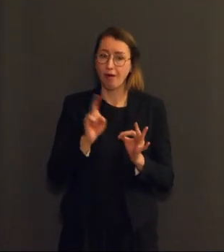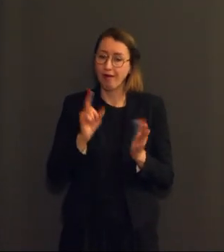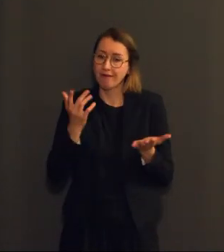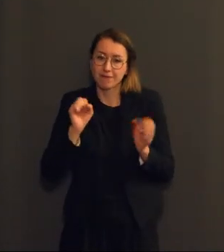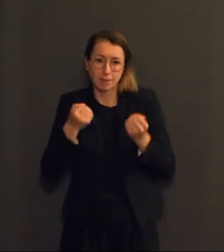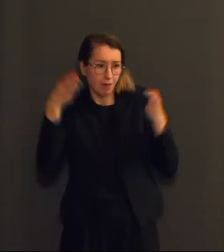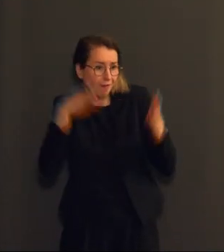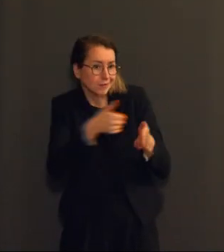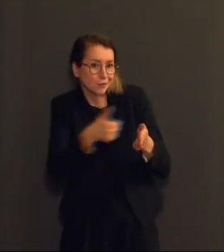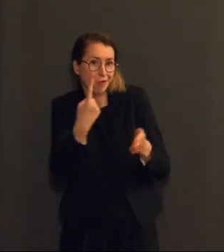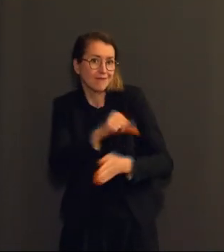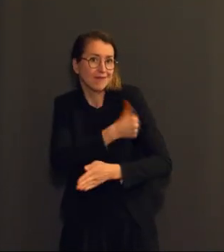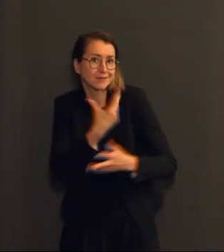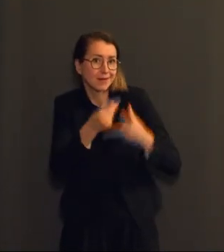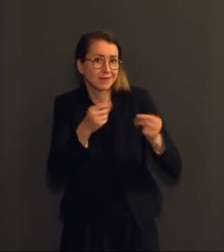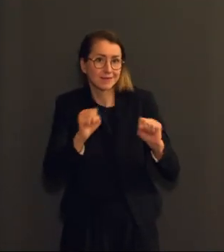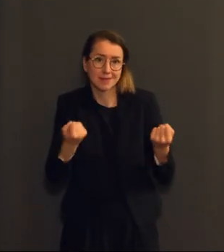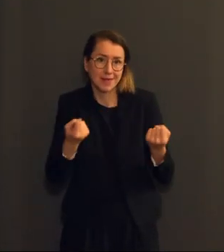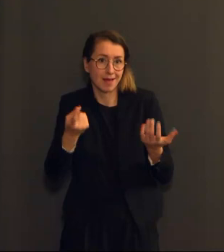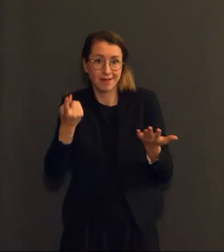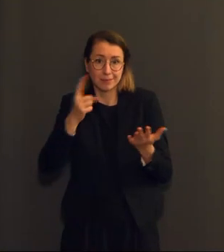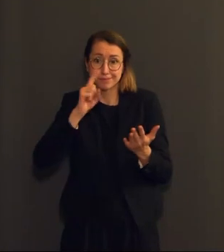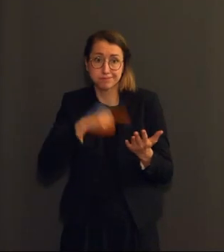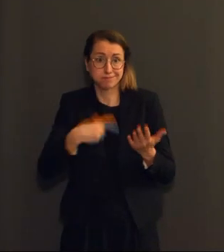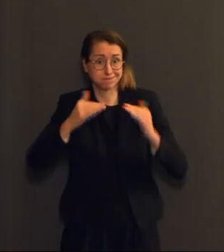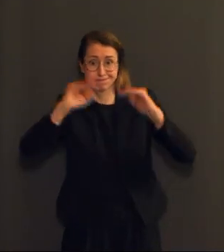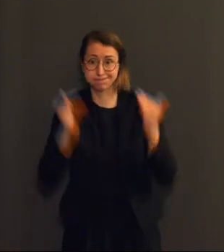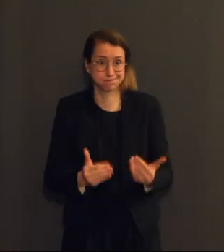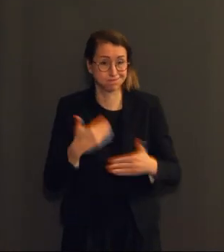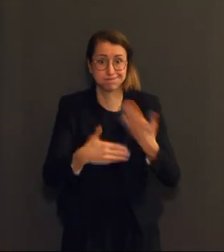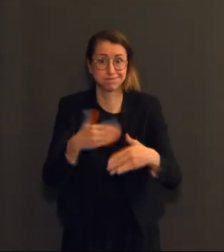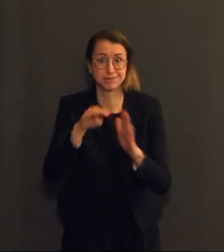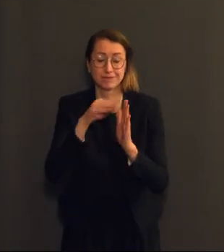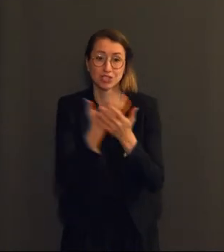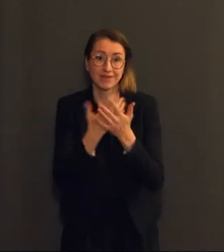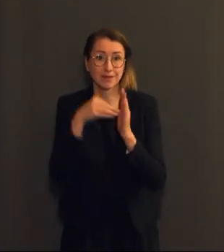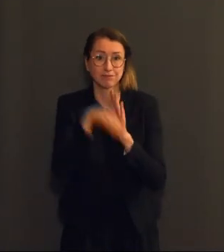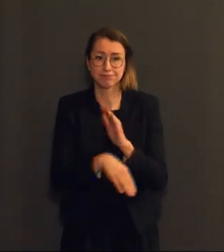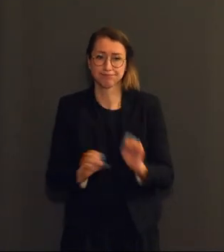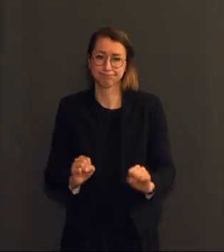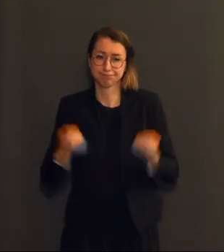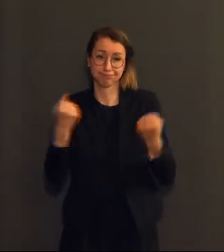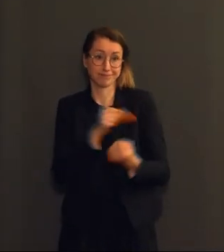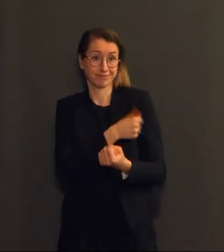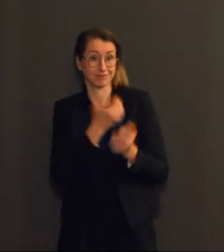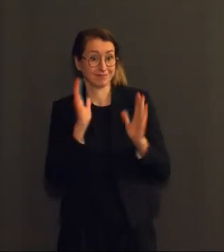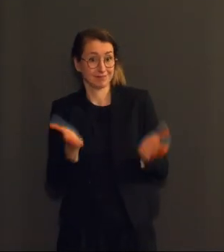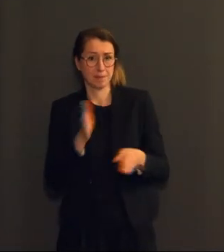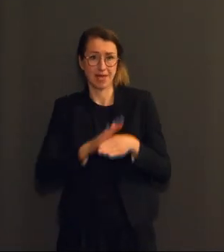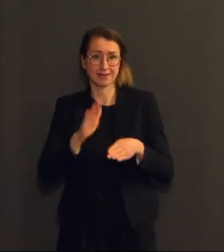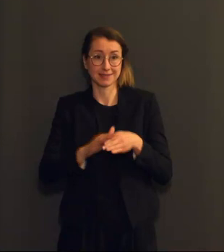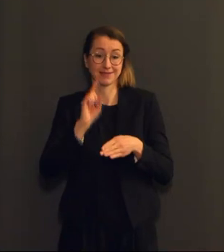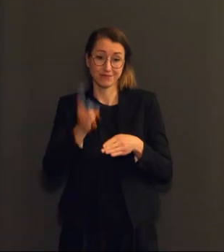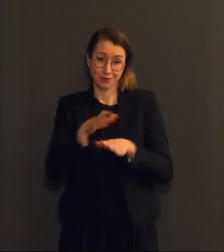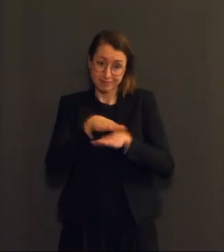à nous faire descendre significativement sur cette troisième vague que nous avons connue. Et donc, continuer à faire